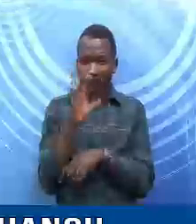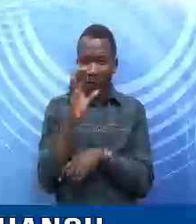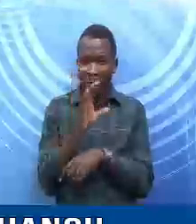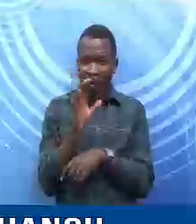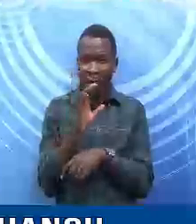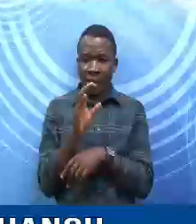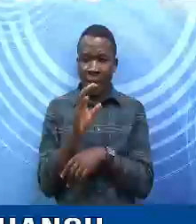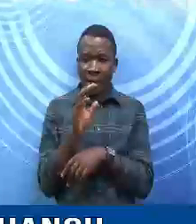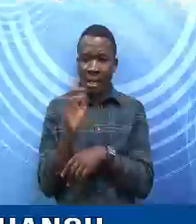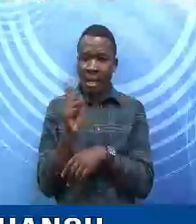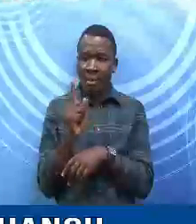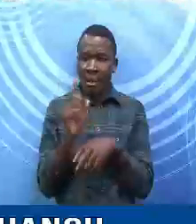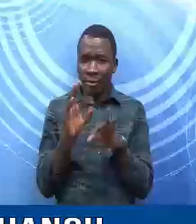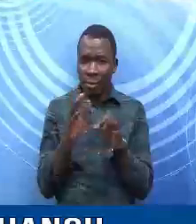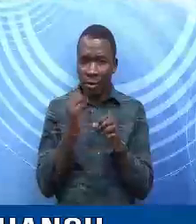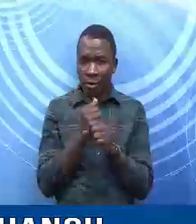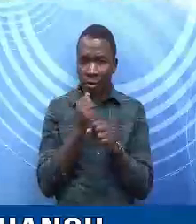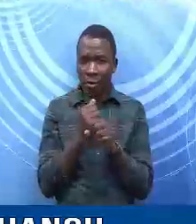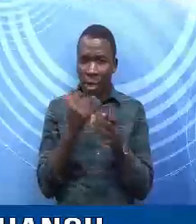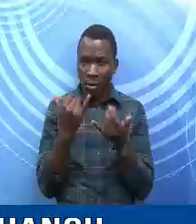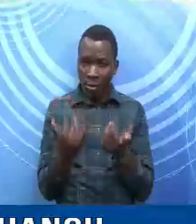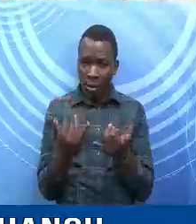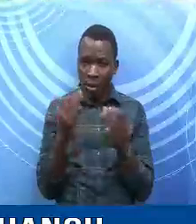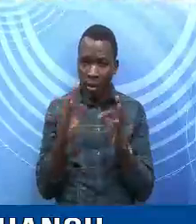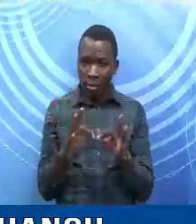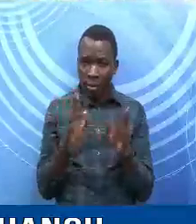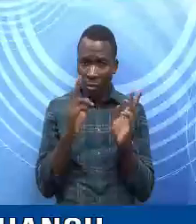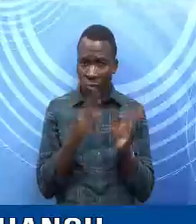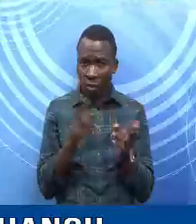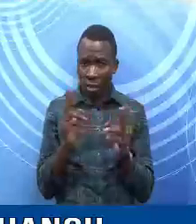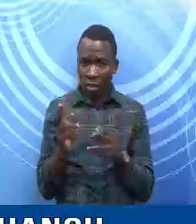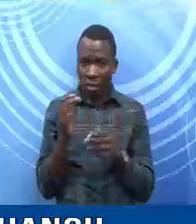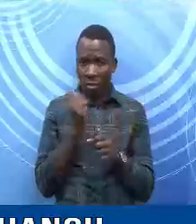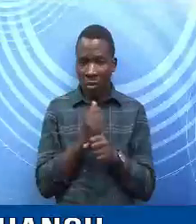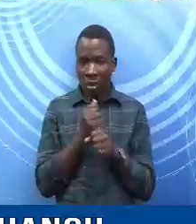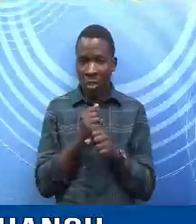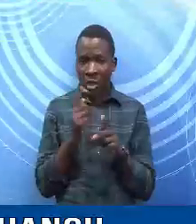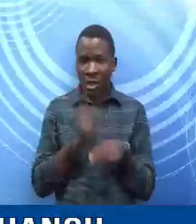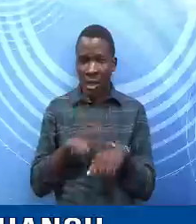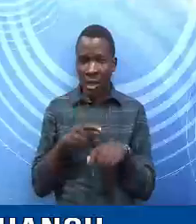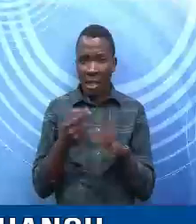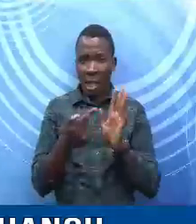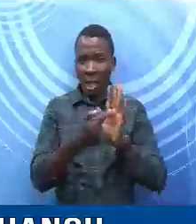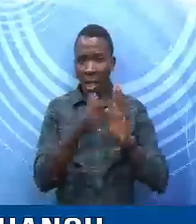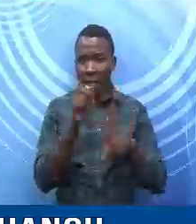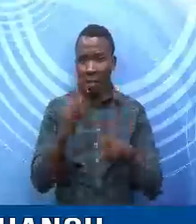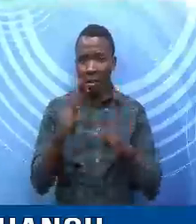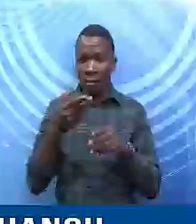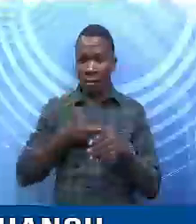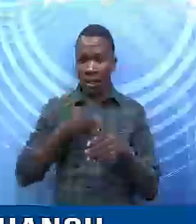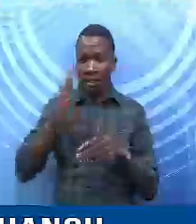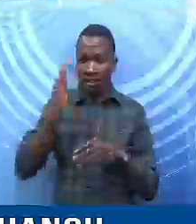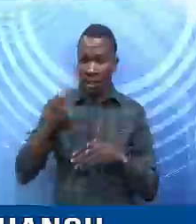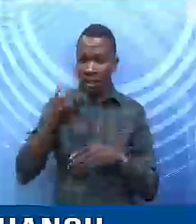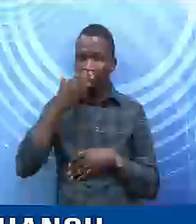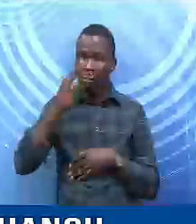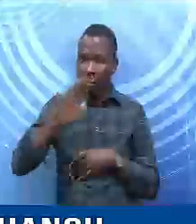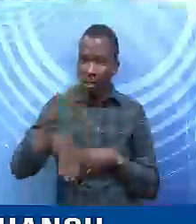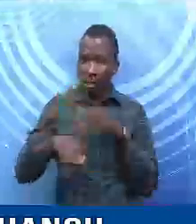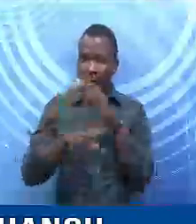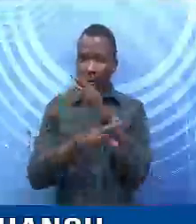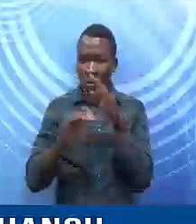ntabwo ari byo tugiye gukora ahubwo n'ibyo dusanzwe dukora iyo habonetse amakuru ku bantu bafite imyitwarire mibi nk'iyo y'ubujura